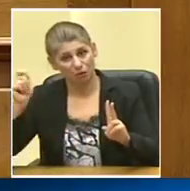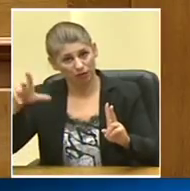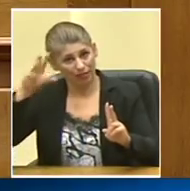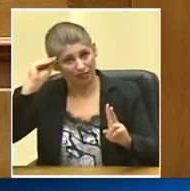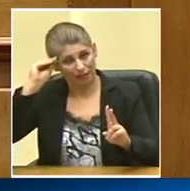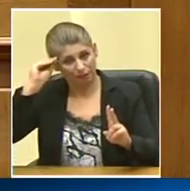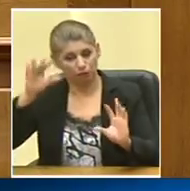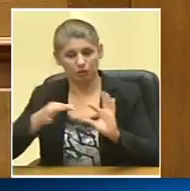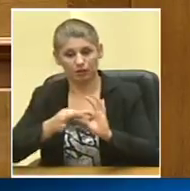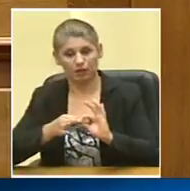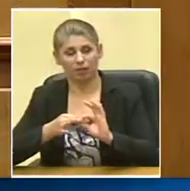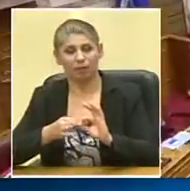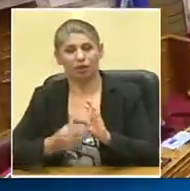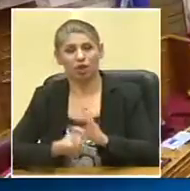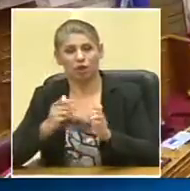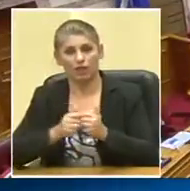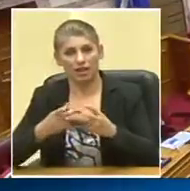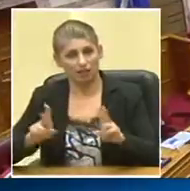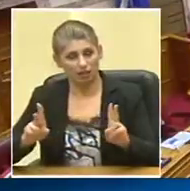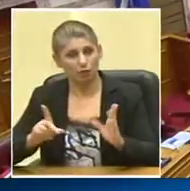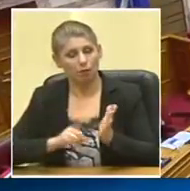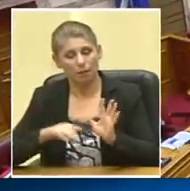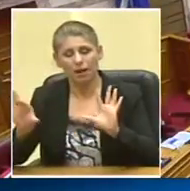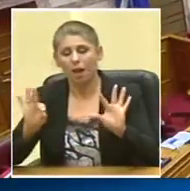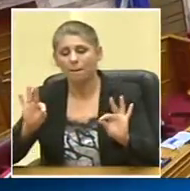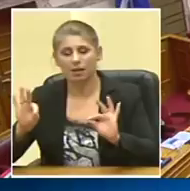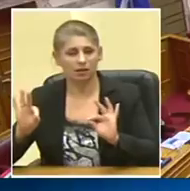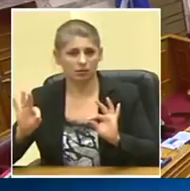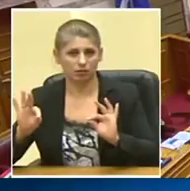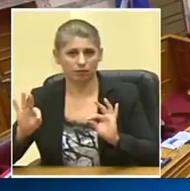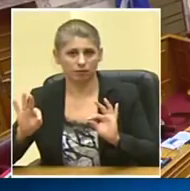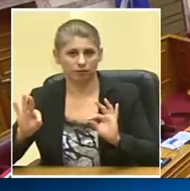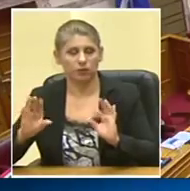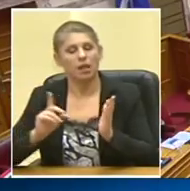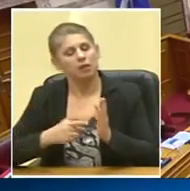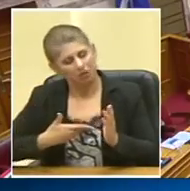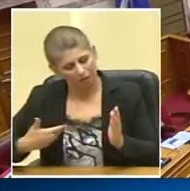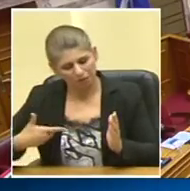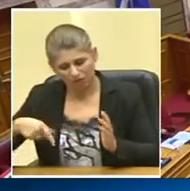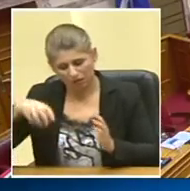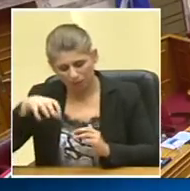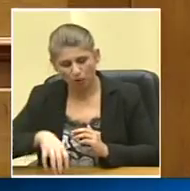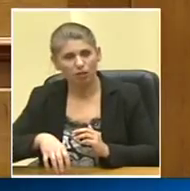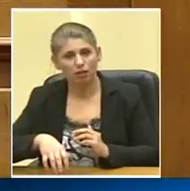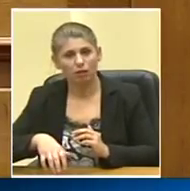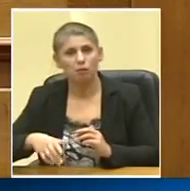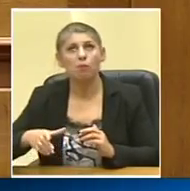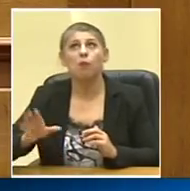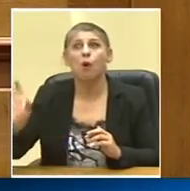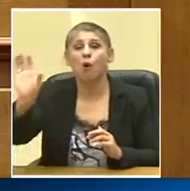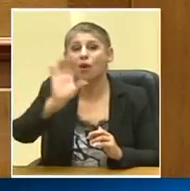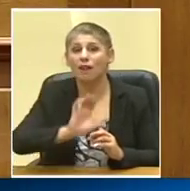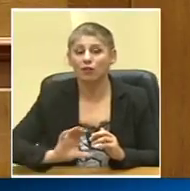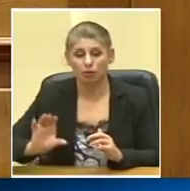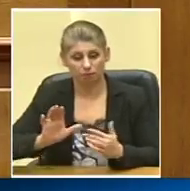που τις συνδυάζετε με τον φιλελευθερισμό σας. Πρέπει να επιλέξετε. Και είμαστε ακριβώς σε μια εποχή που όλη η Ευρώπη βρίσκεται